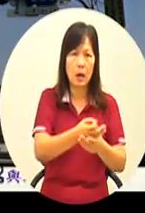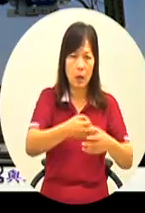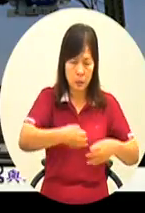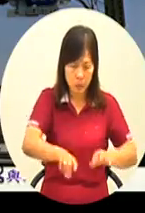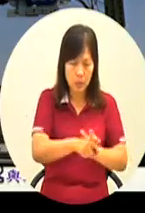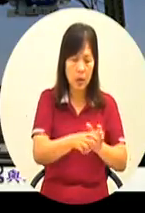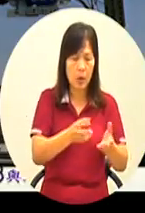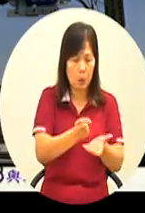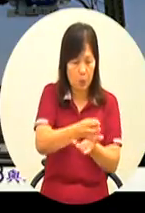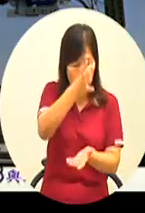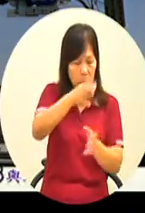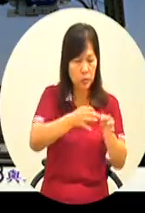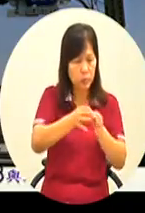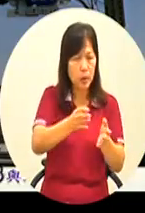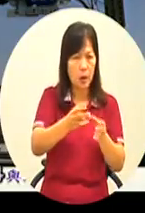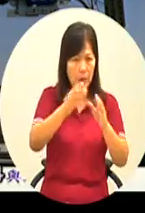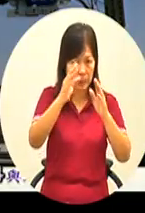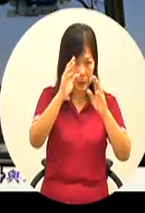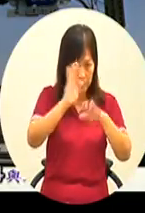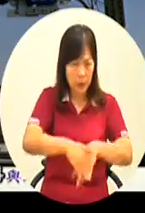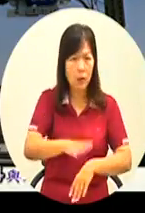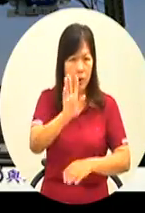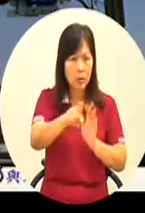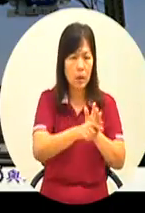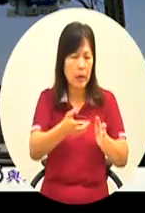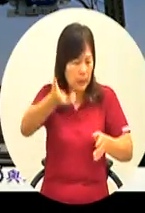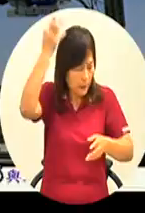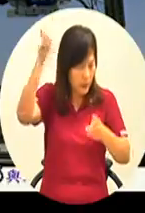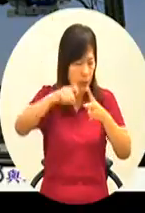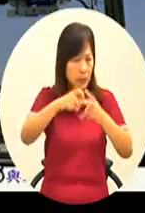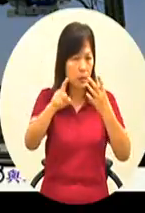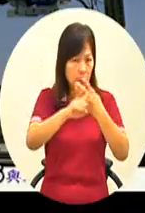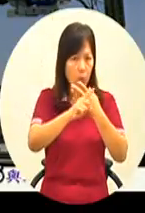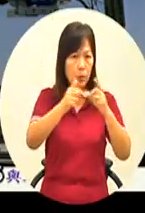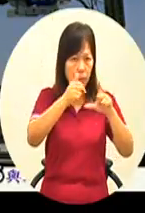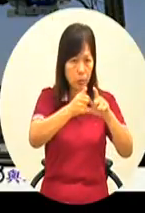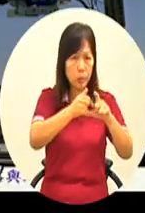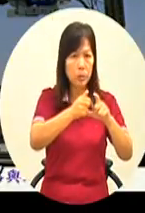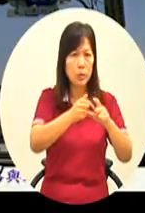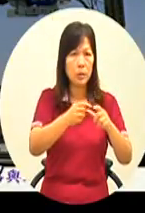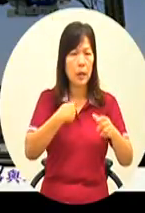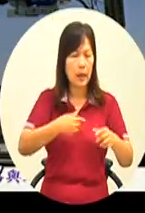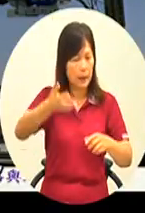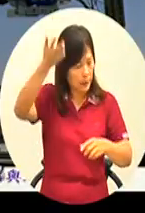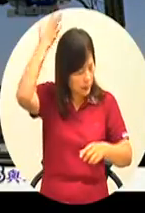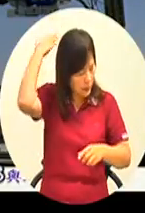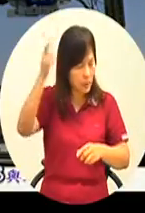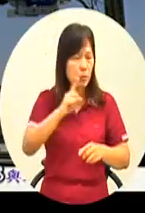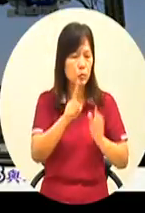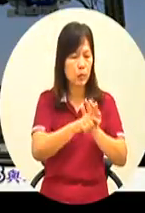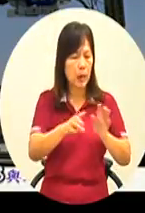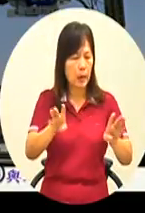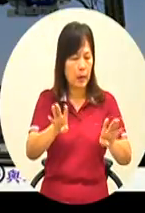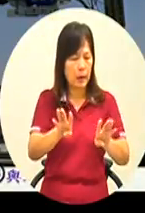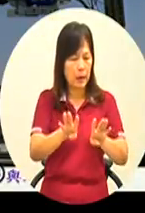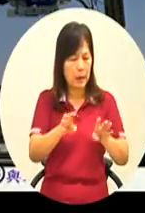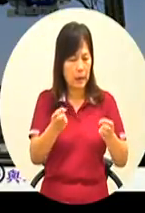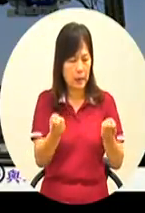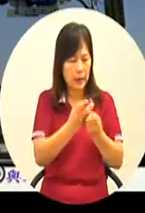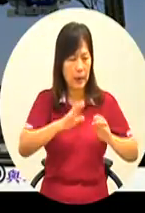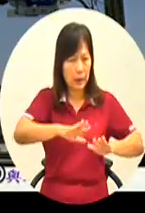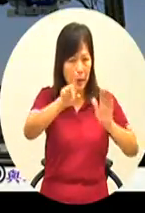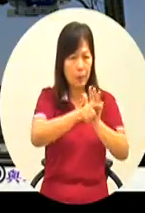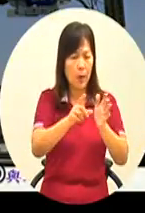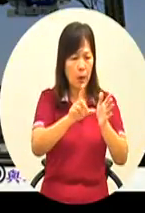筑商，倒了。它以前是工业区，曾经说是要开发，但是延